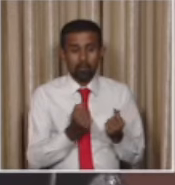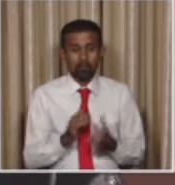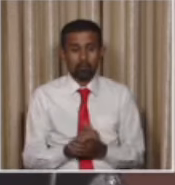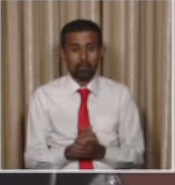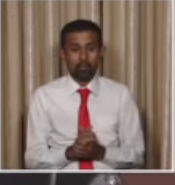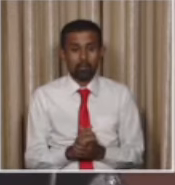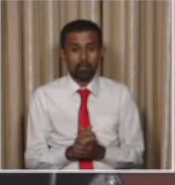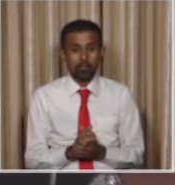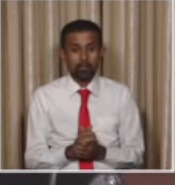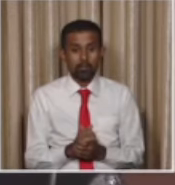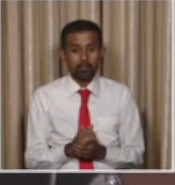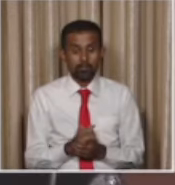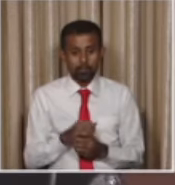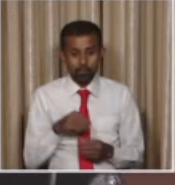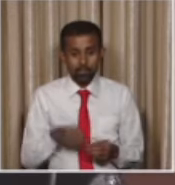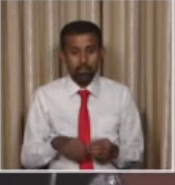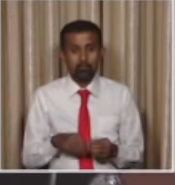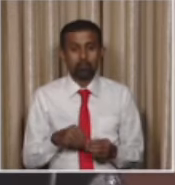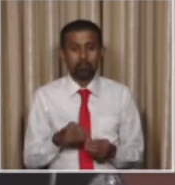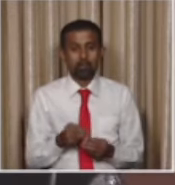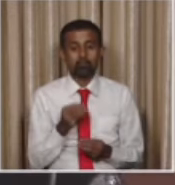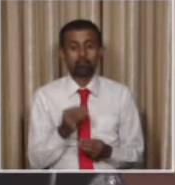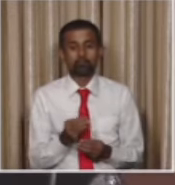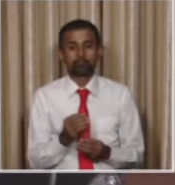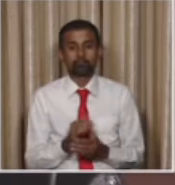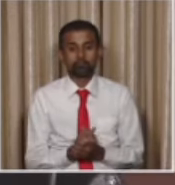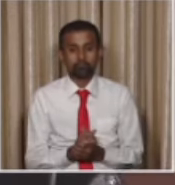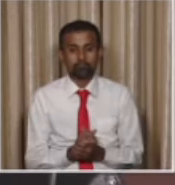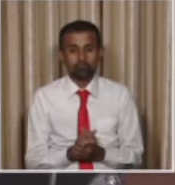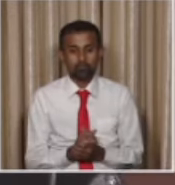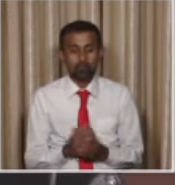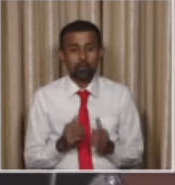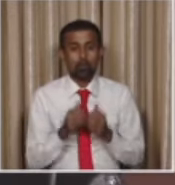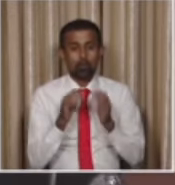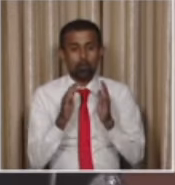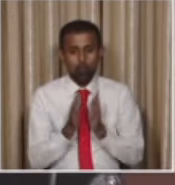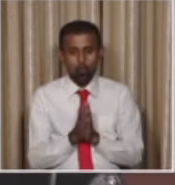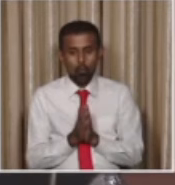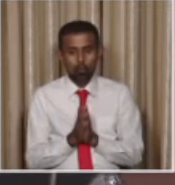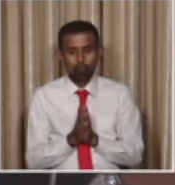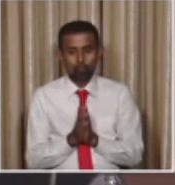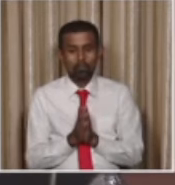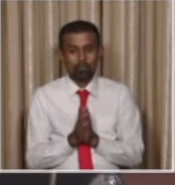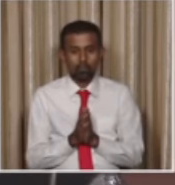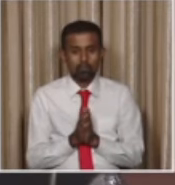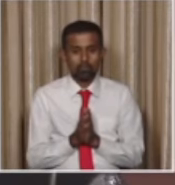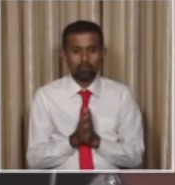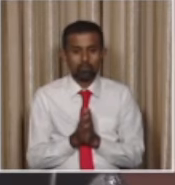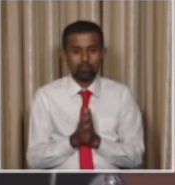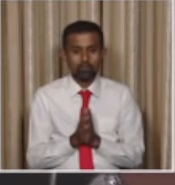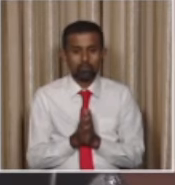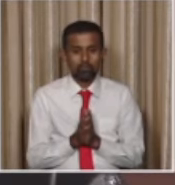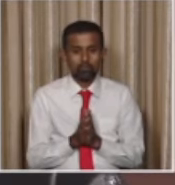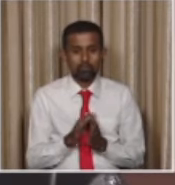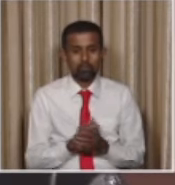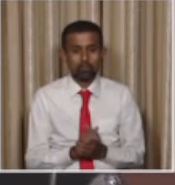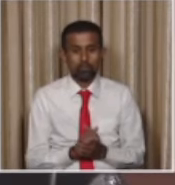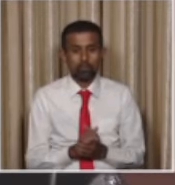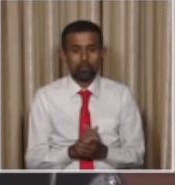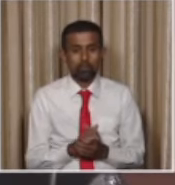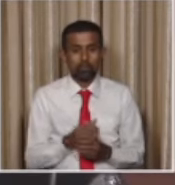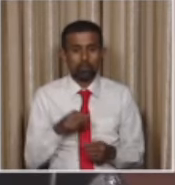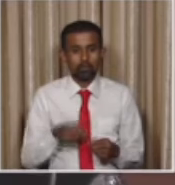අවස්ථාවේදී විවිධ විවේචන තිබ්බා. නමුත් ඒ සියල්ලම විඳ දරාගෙන ඒ කටයුත්තට